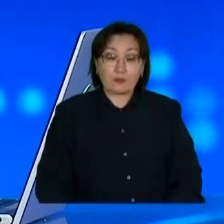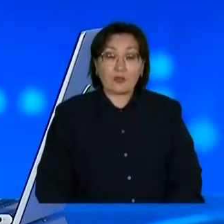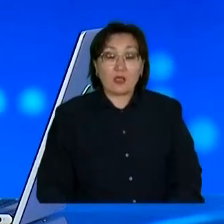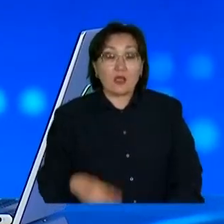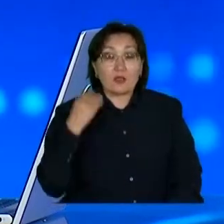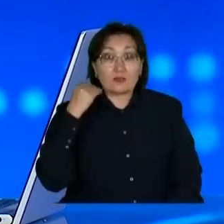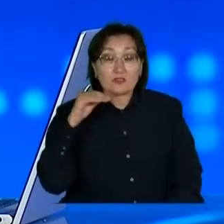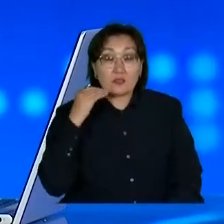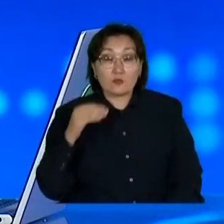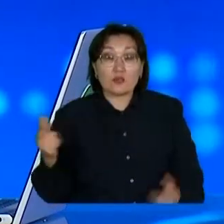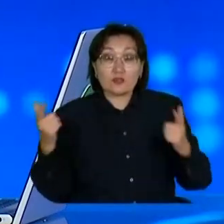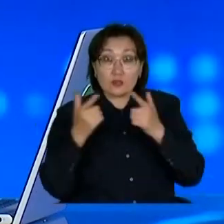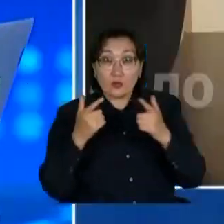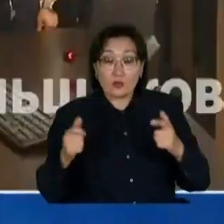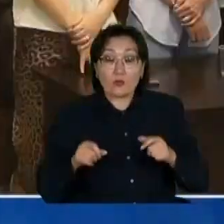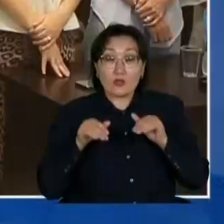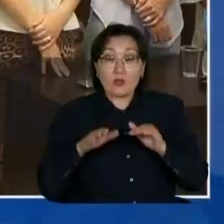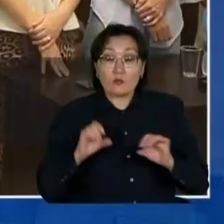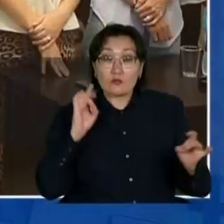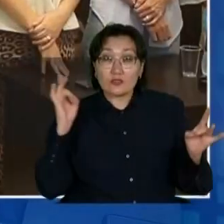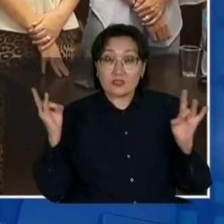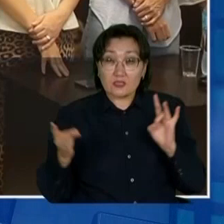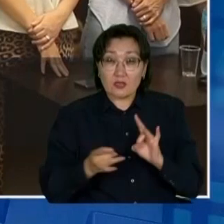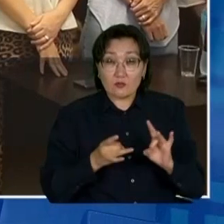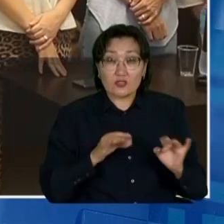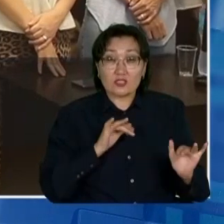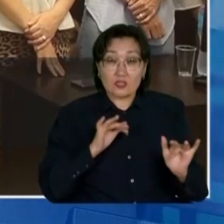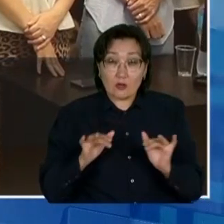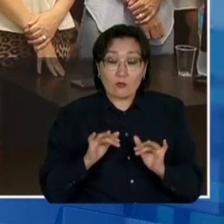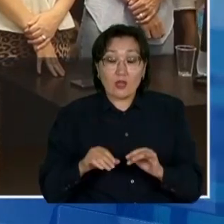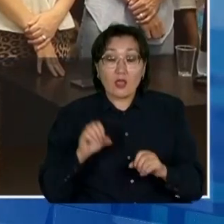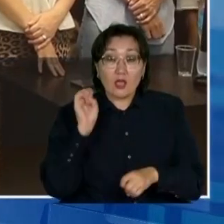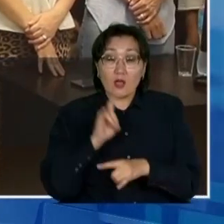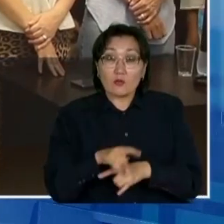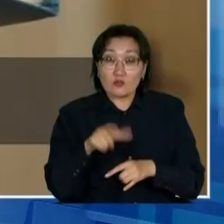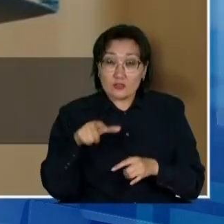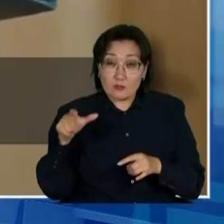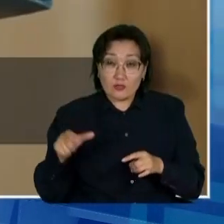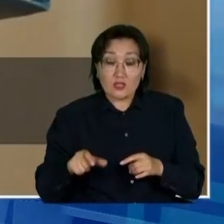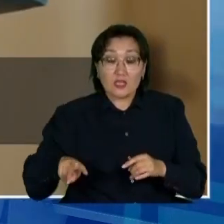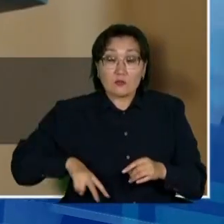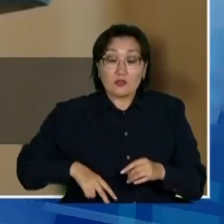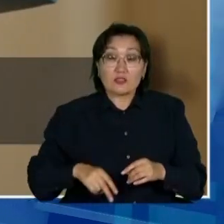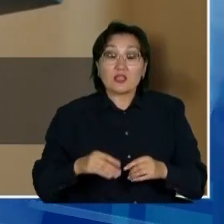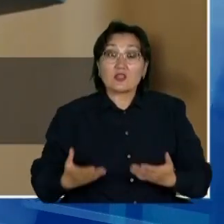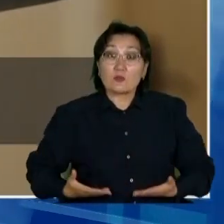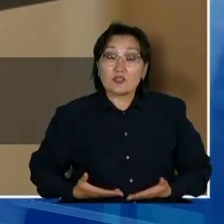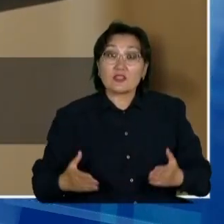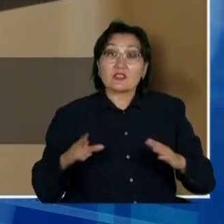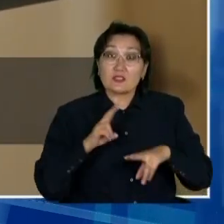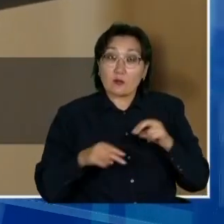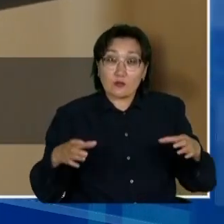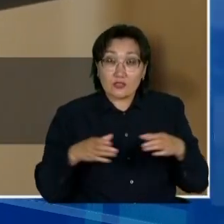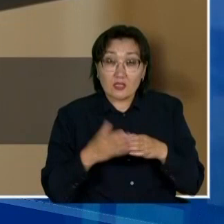В Актобе огласили приговор по нашумевшему делу обманутых дольщиков. На скамье подсудимых оказался директор жилищно-строительного кооператива и